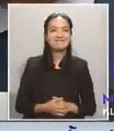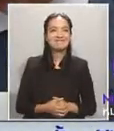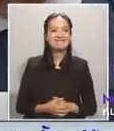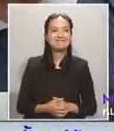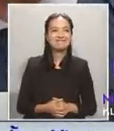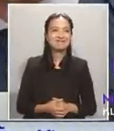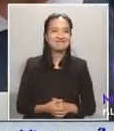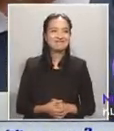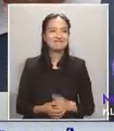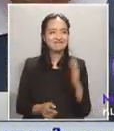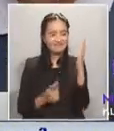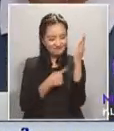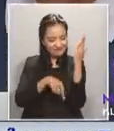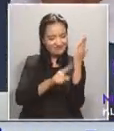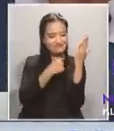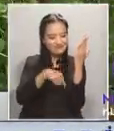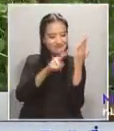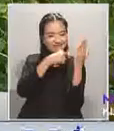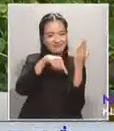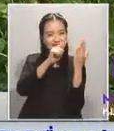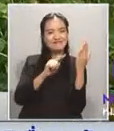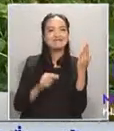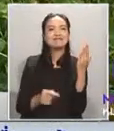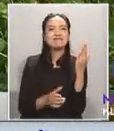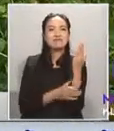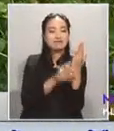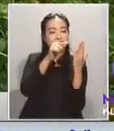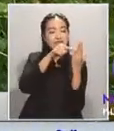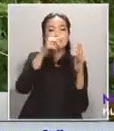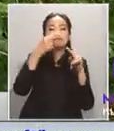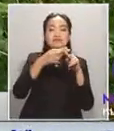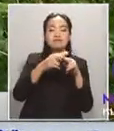พันล้านเนี่ยนะก็มีความสุขดีนะ